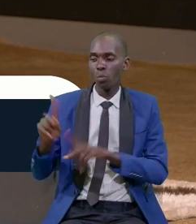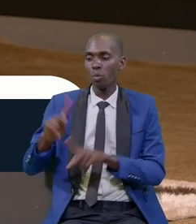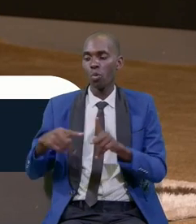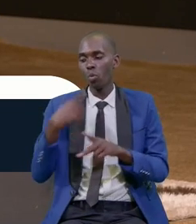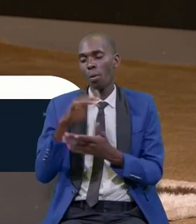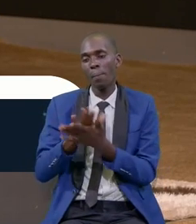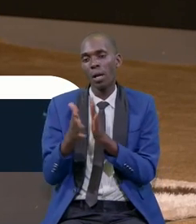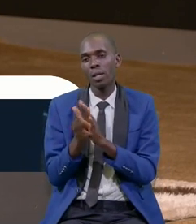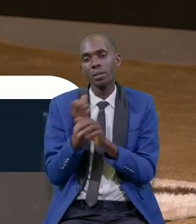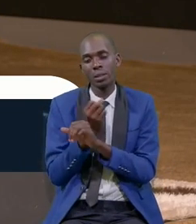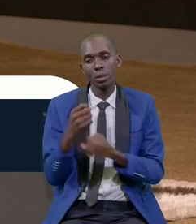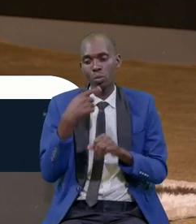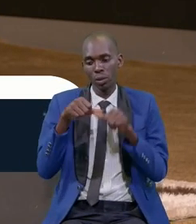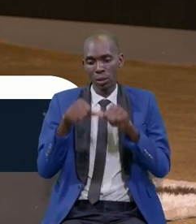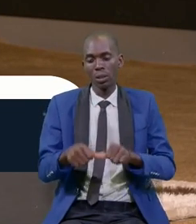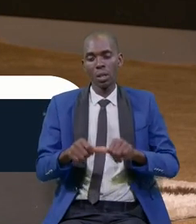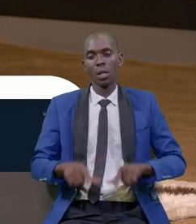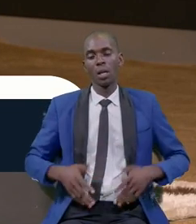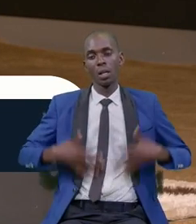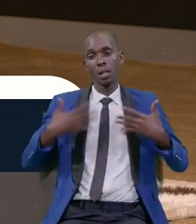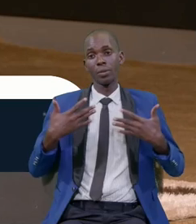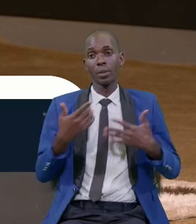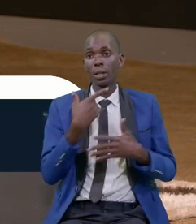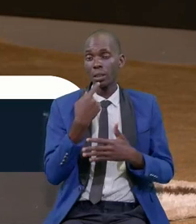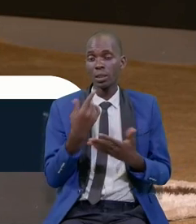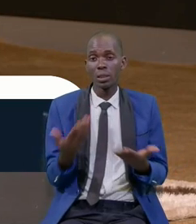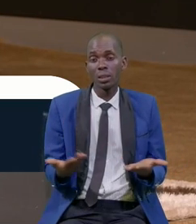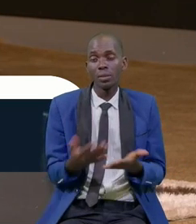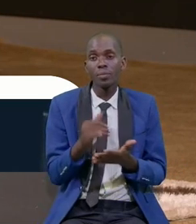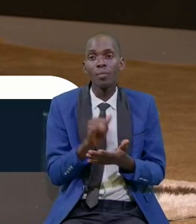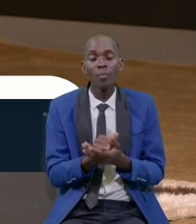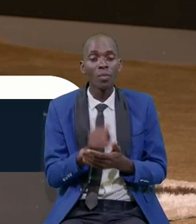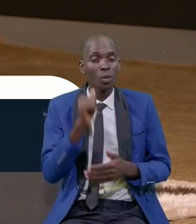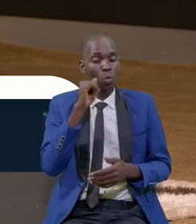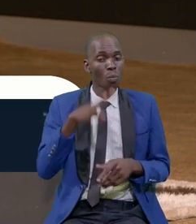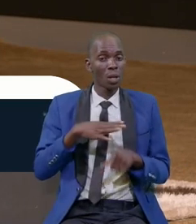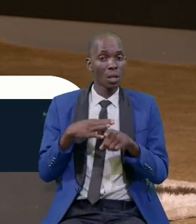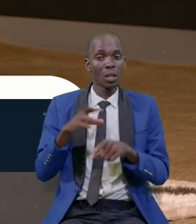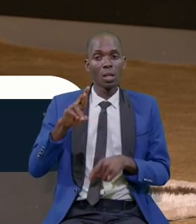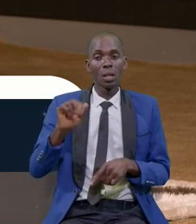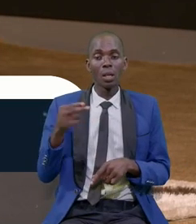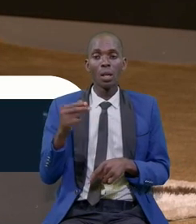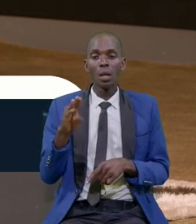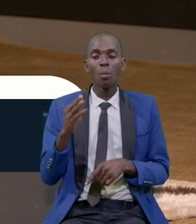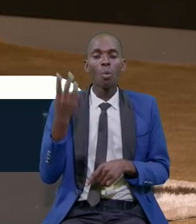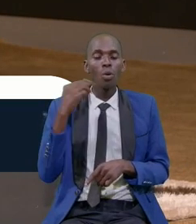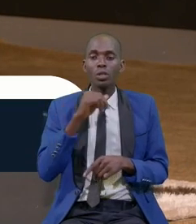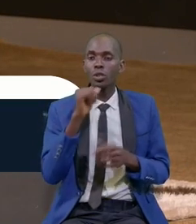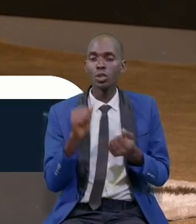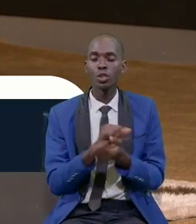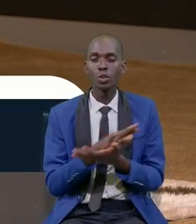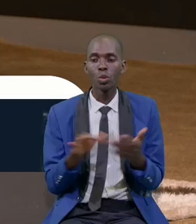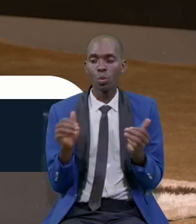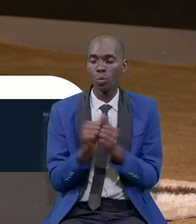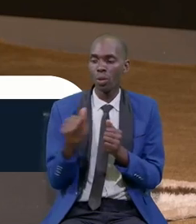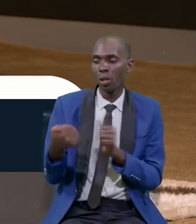de ceux qui sont sauvés, qui demeuraient en vie. C'est par la foi que Rahab, la prostituée, ne périt pas avec les